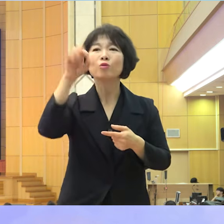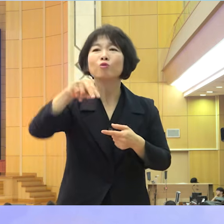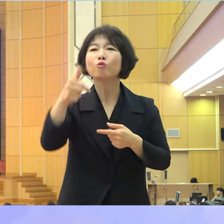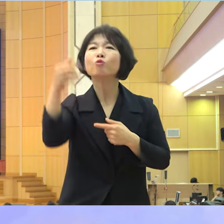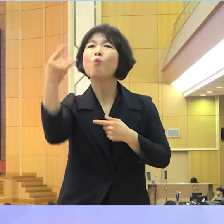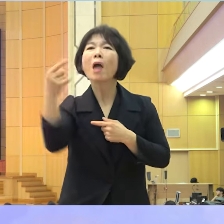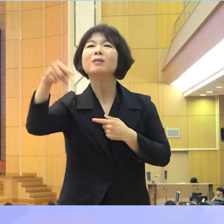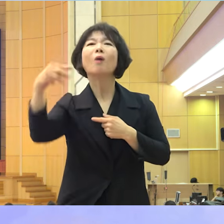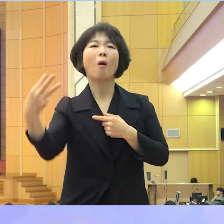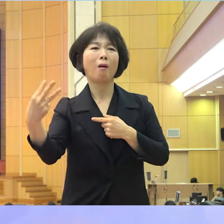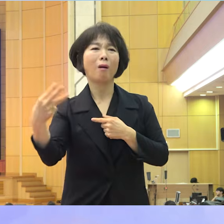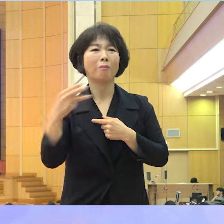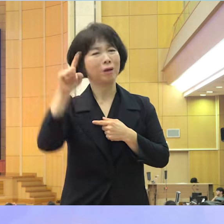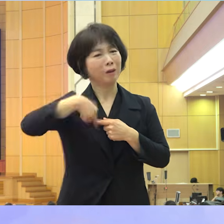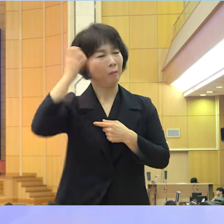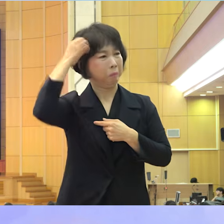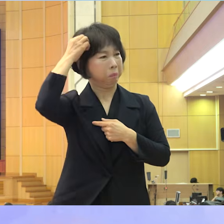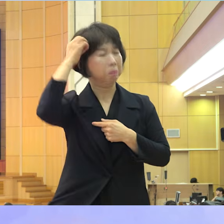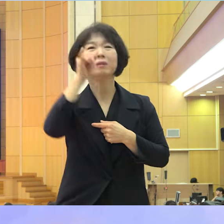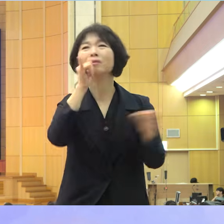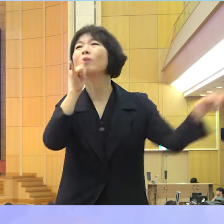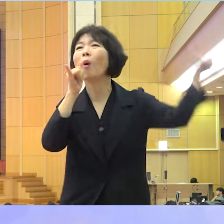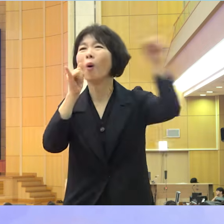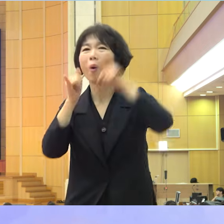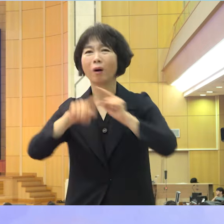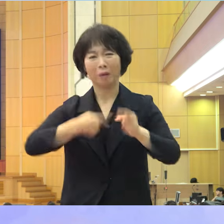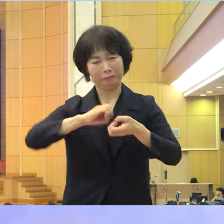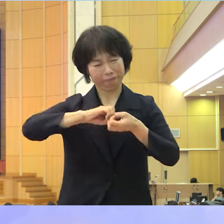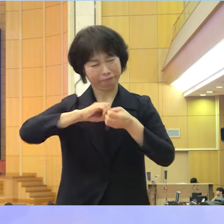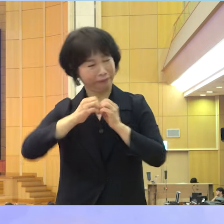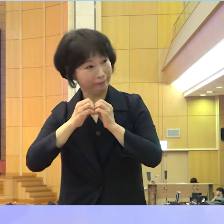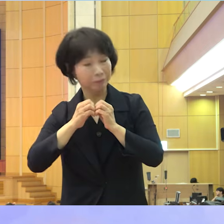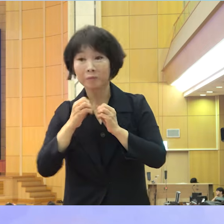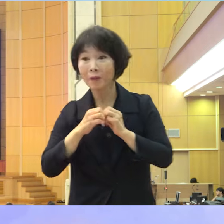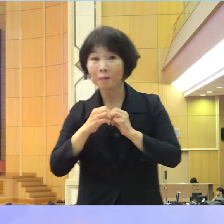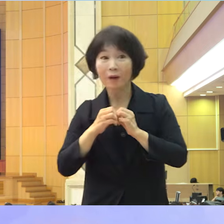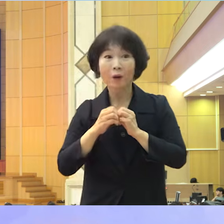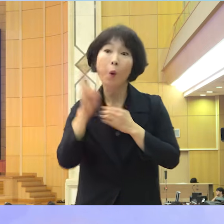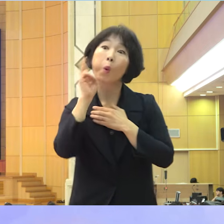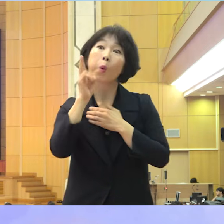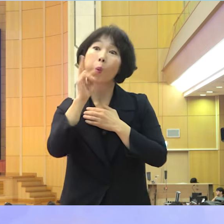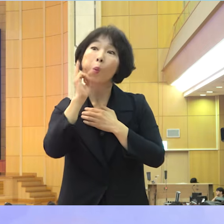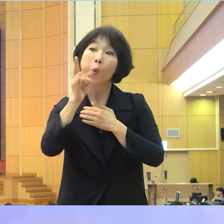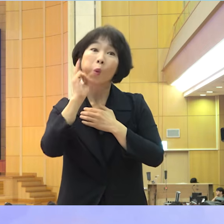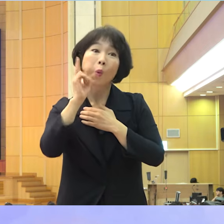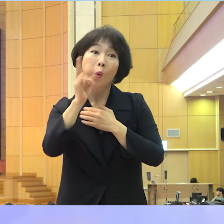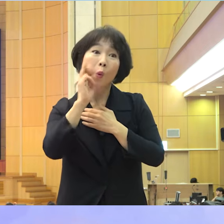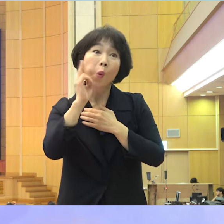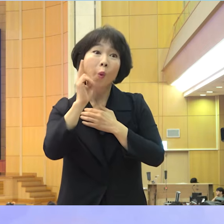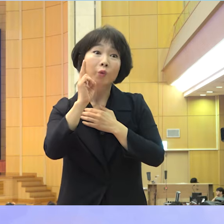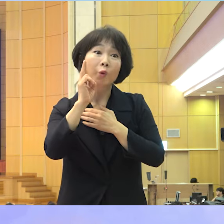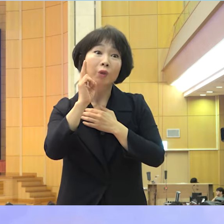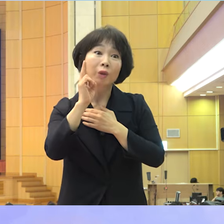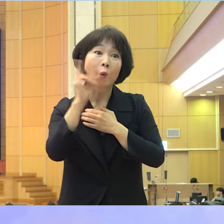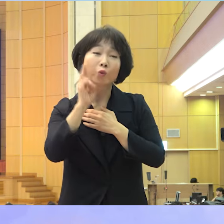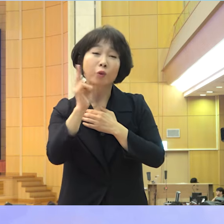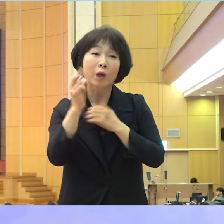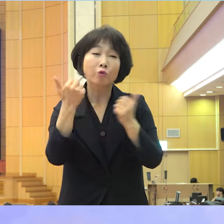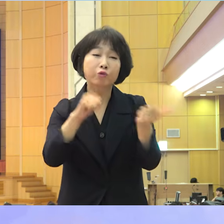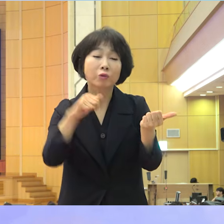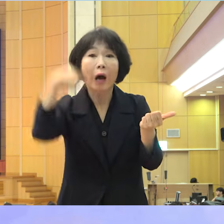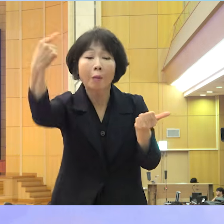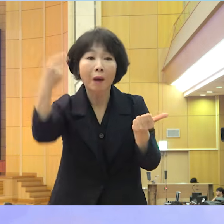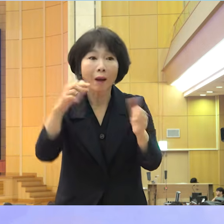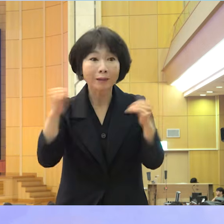그리고 어떤 사람들은 또 뭐라고 하냐면 원숭이가 사람 됐다고 그런 말이 있어요. 원숭이가 사람